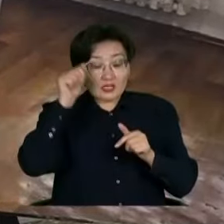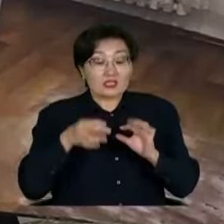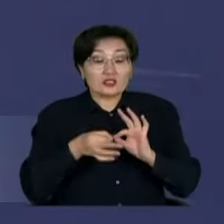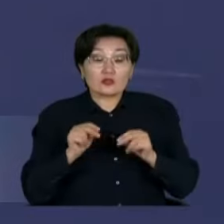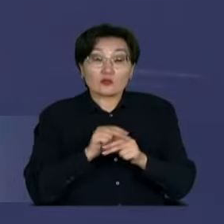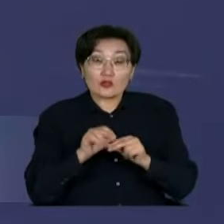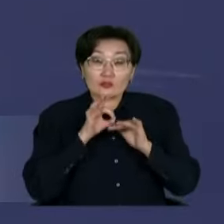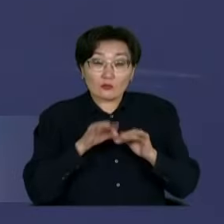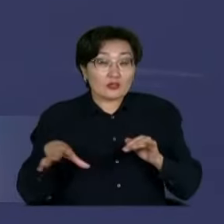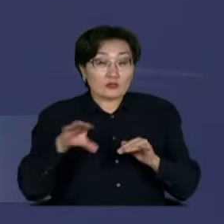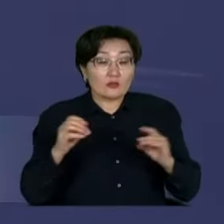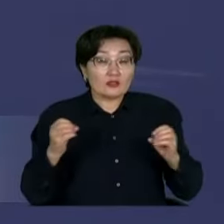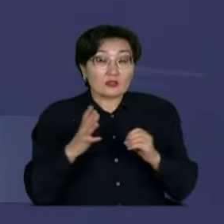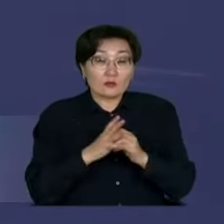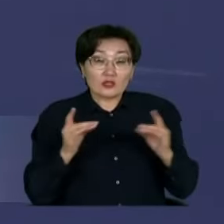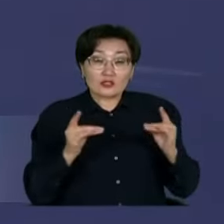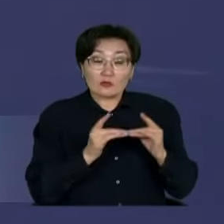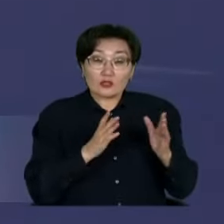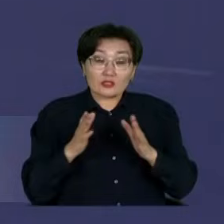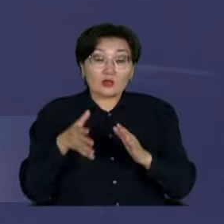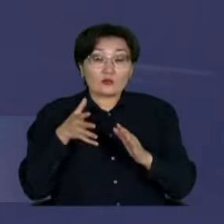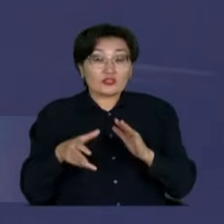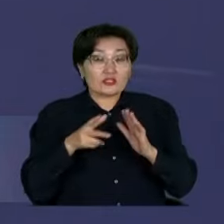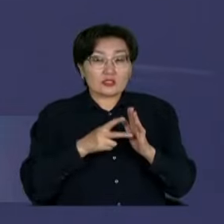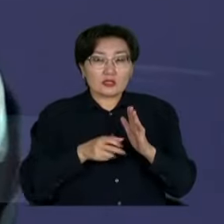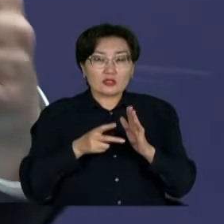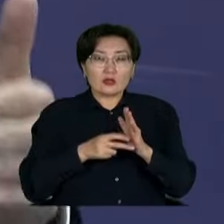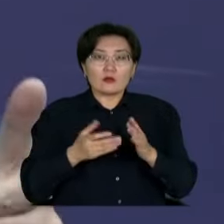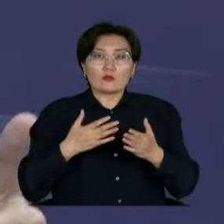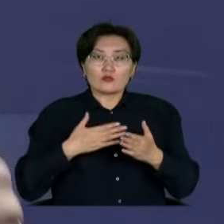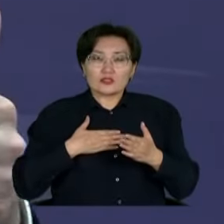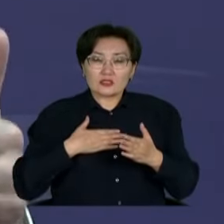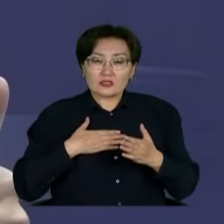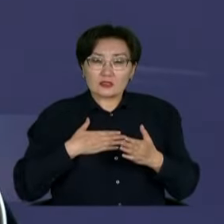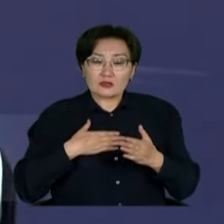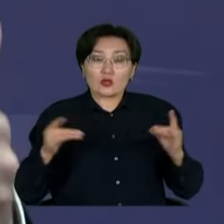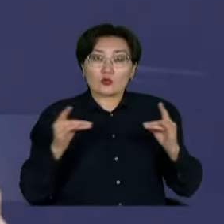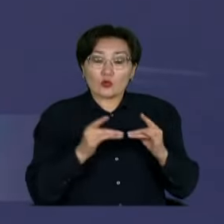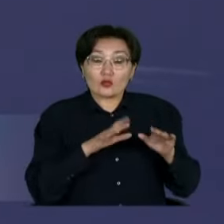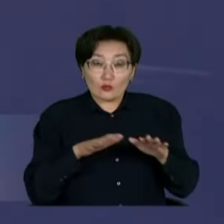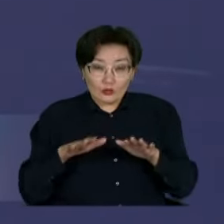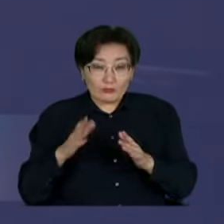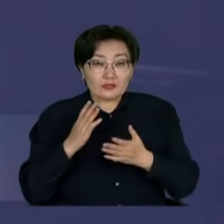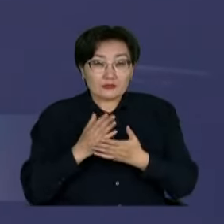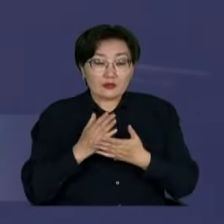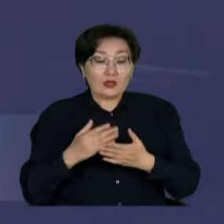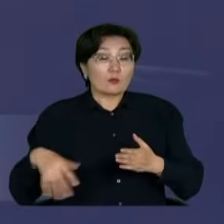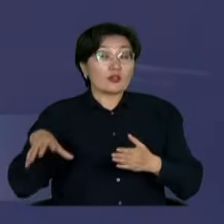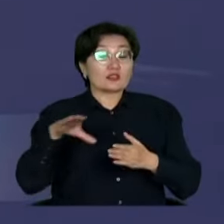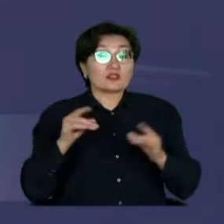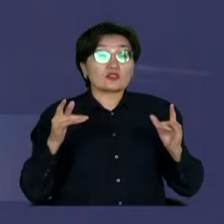жаңғыртылған. Барлық 15 жатақхана, жаңа айттық қой, 5800 бізде койка места, орын. Бұл